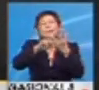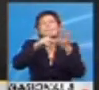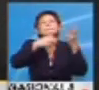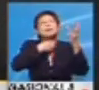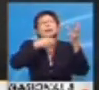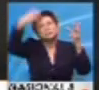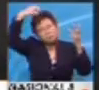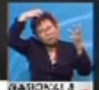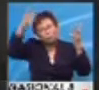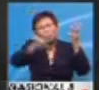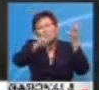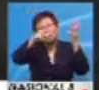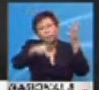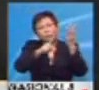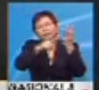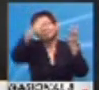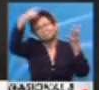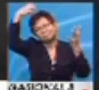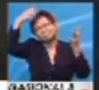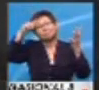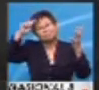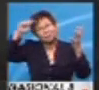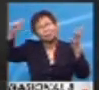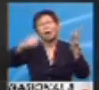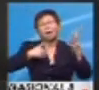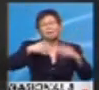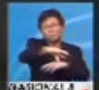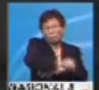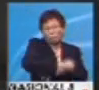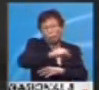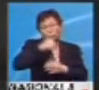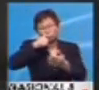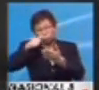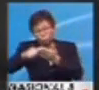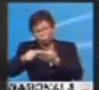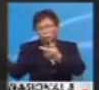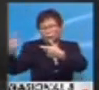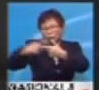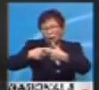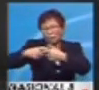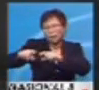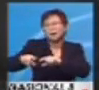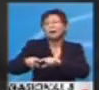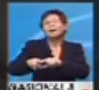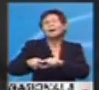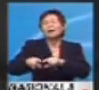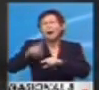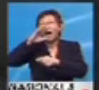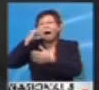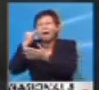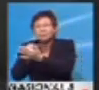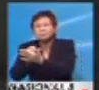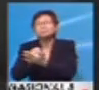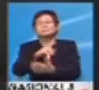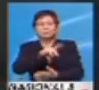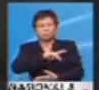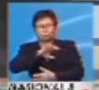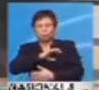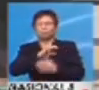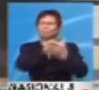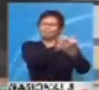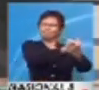selango wilayah Persekutuan dan Trengganu beberapa dokumen berkaitan pergerakan itu turut